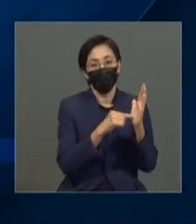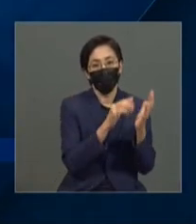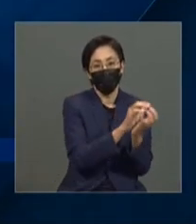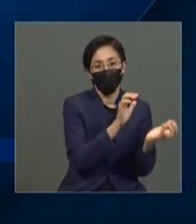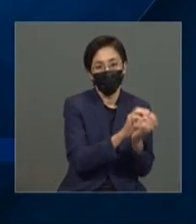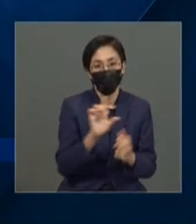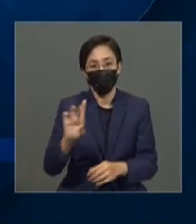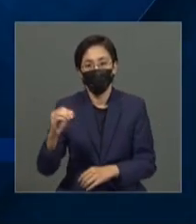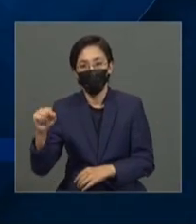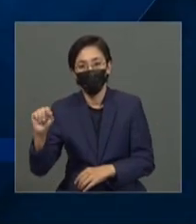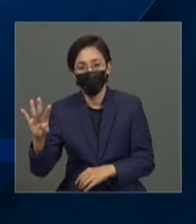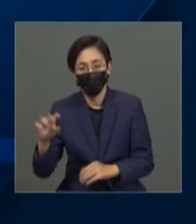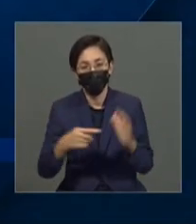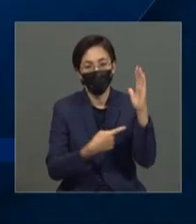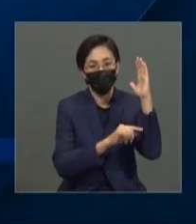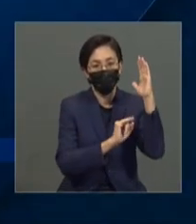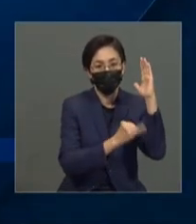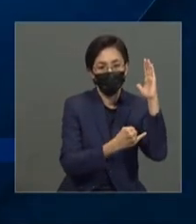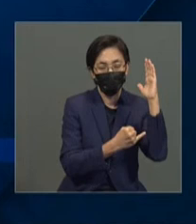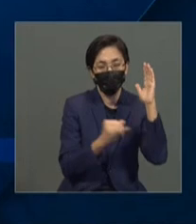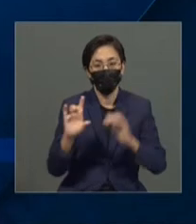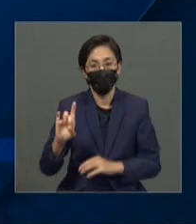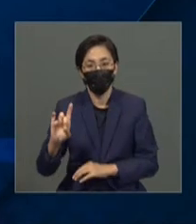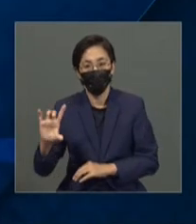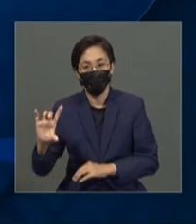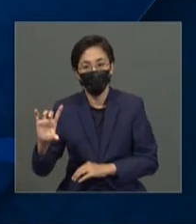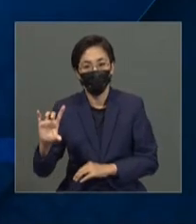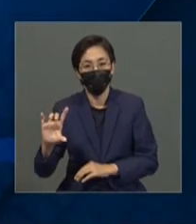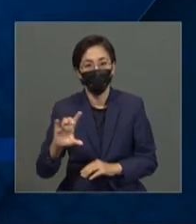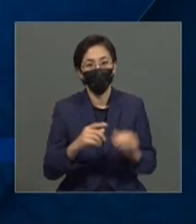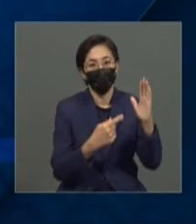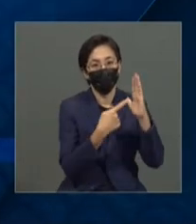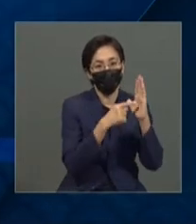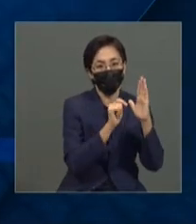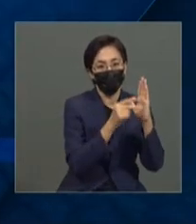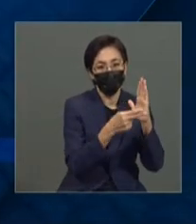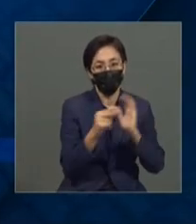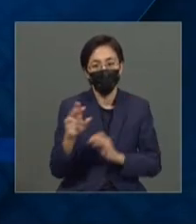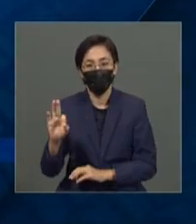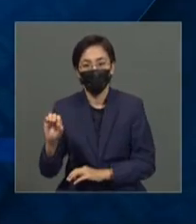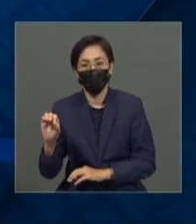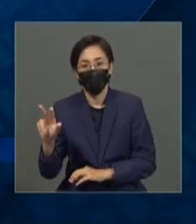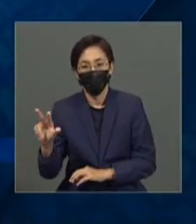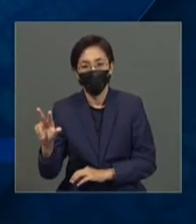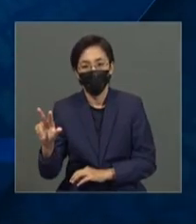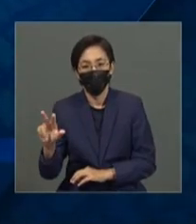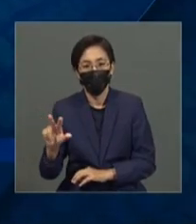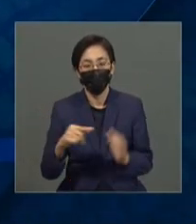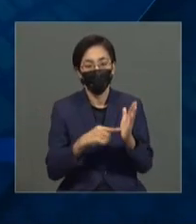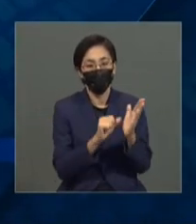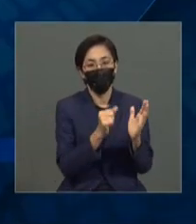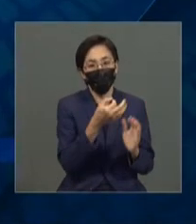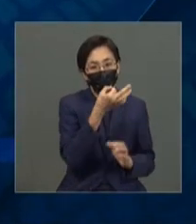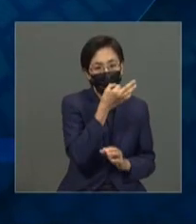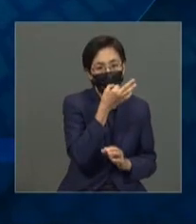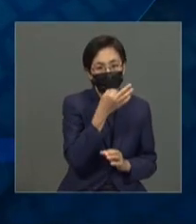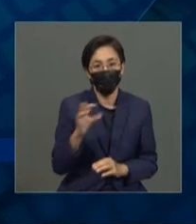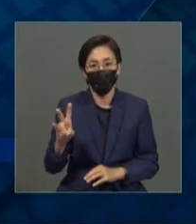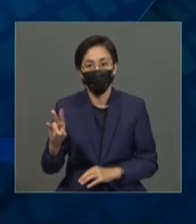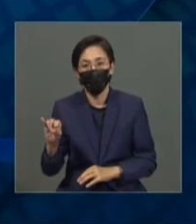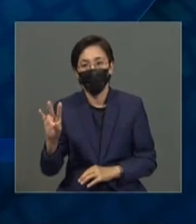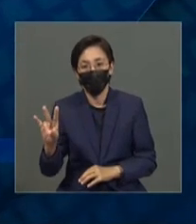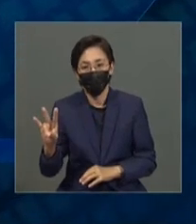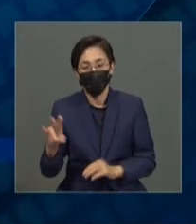การ114ประจวบคีรีขันธ์100ปทุมธานี93นะคะสมุทรสาคร